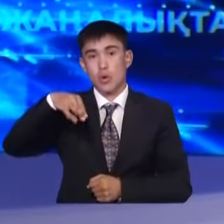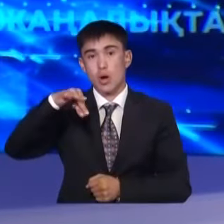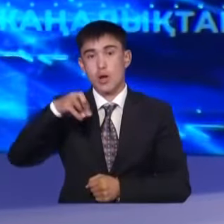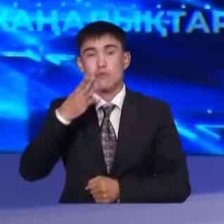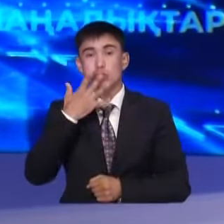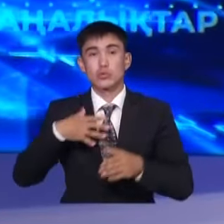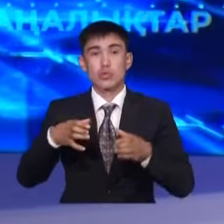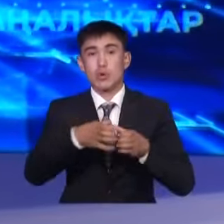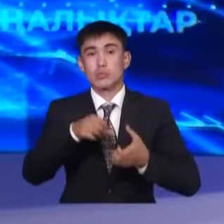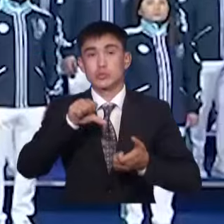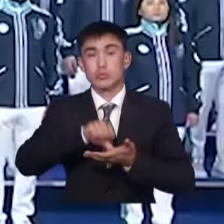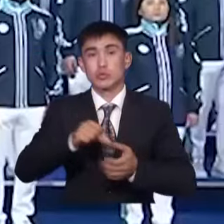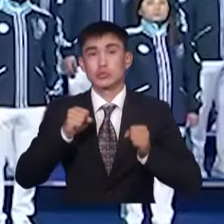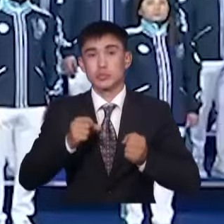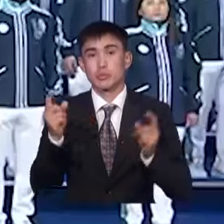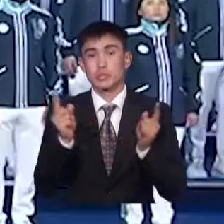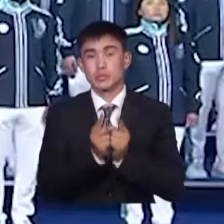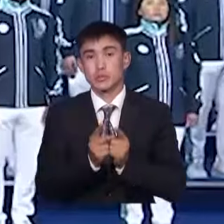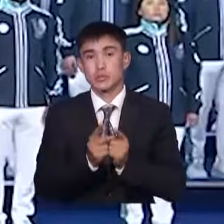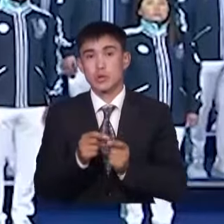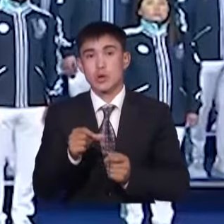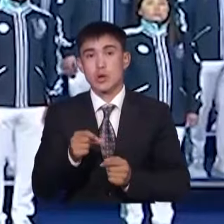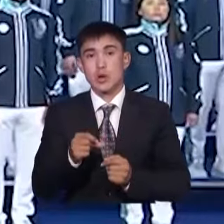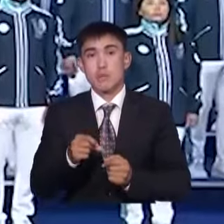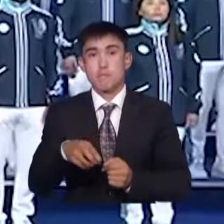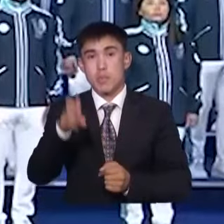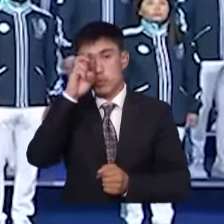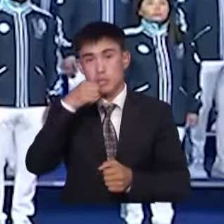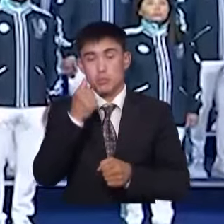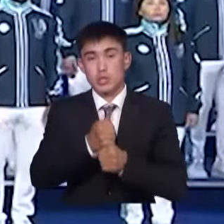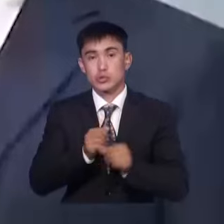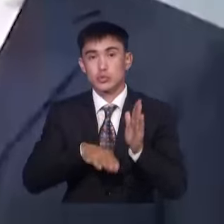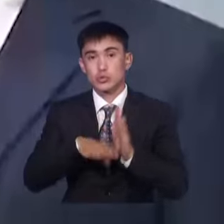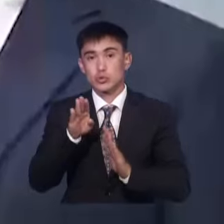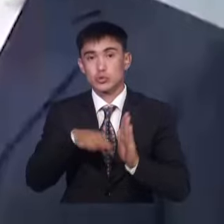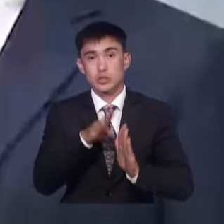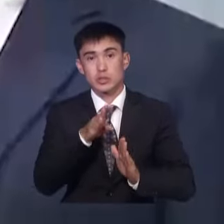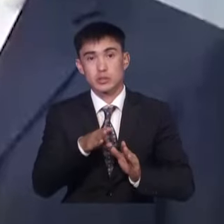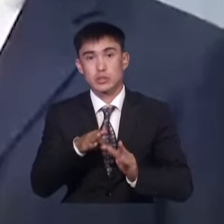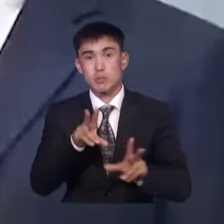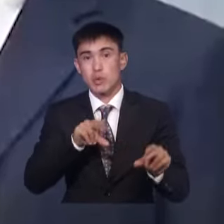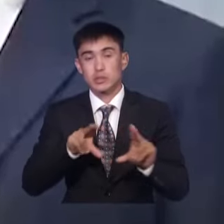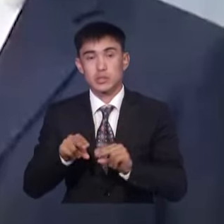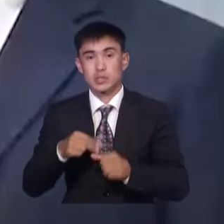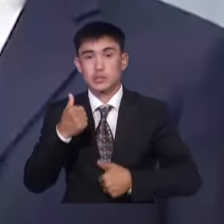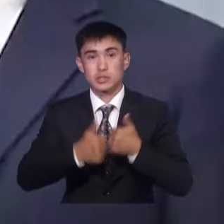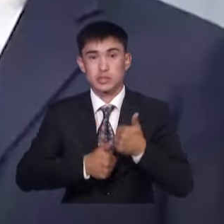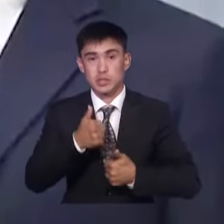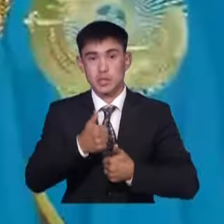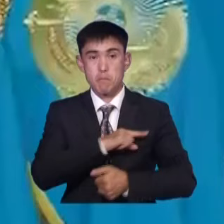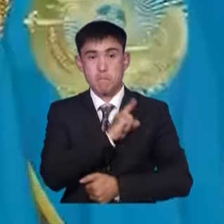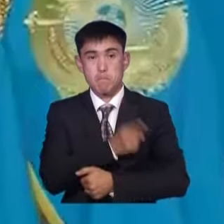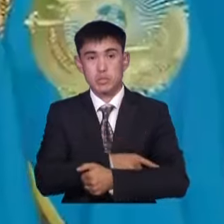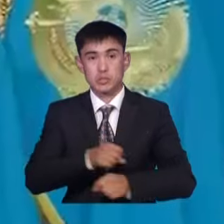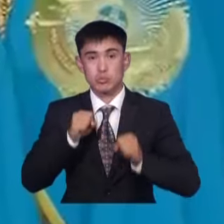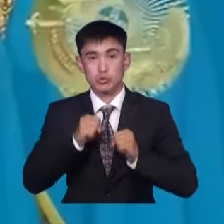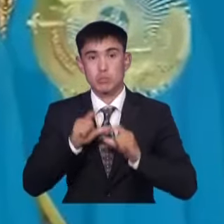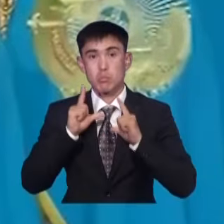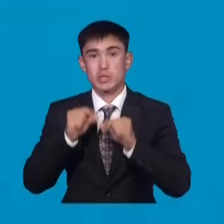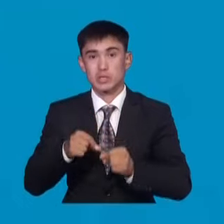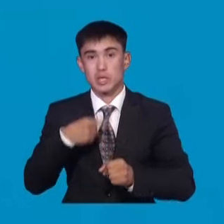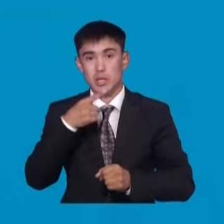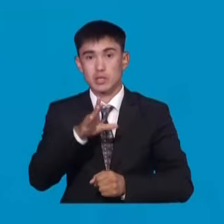ұлттық құрама спортшылармен кездесті. Өз кезегінде мемлекет басшысы үздіктердің үздігі бақсын айтын байрақты бәсекеге ең мықты